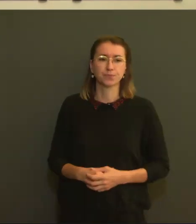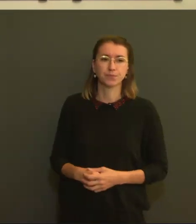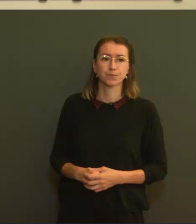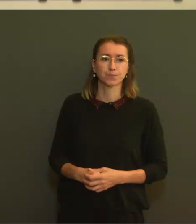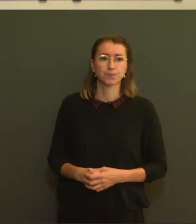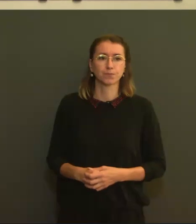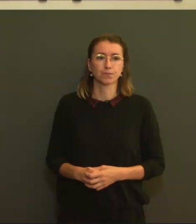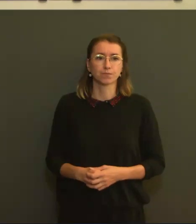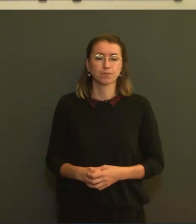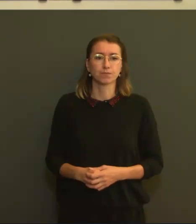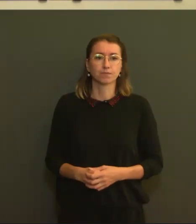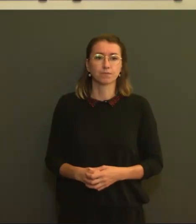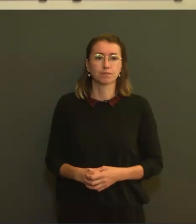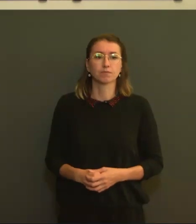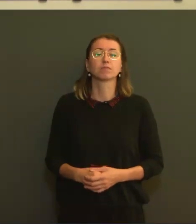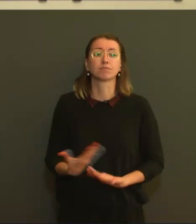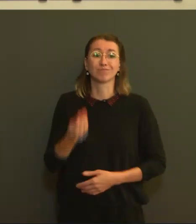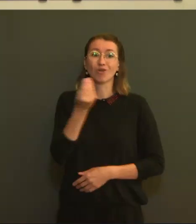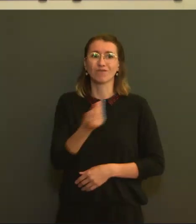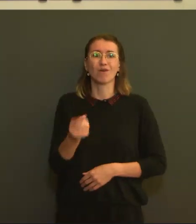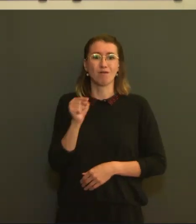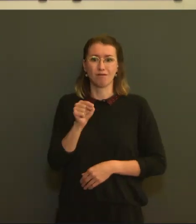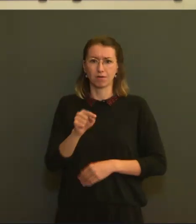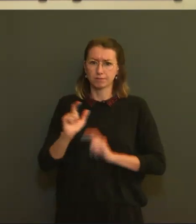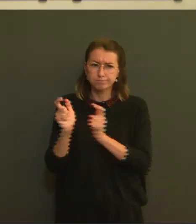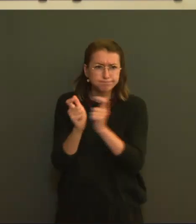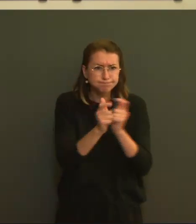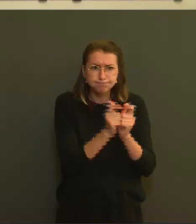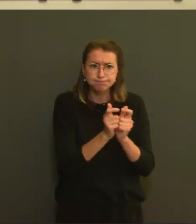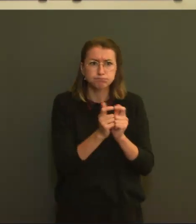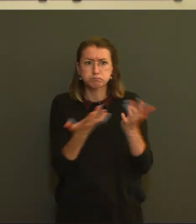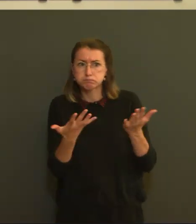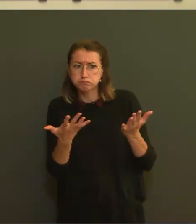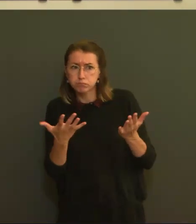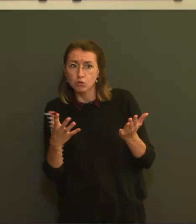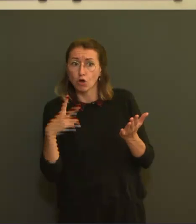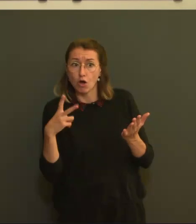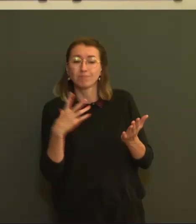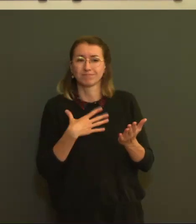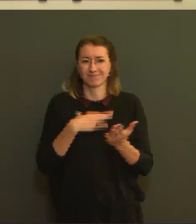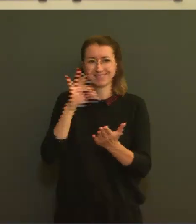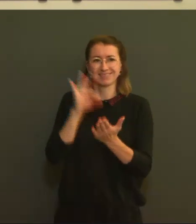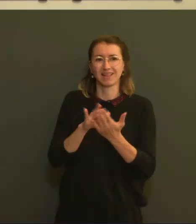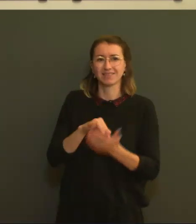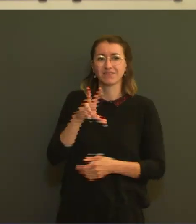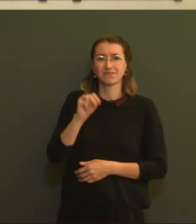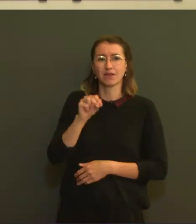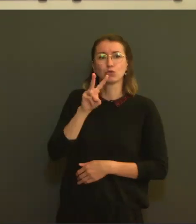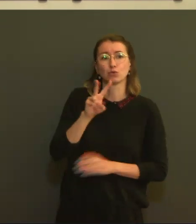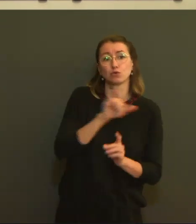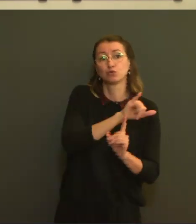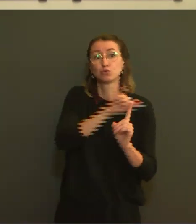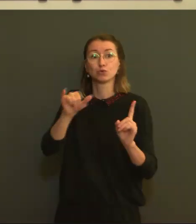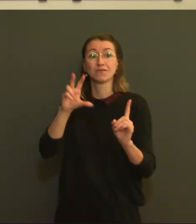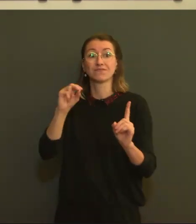des enfants ont été diagnostiqués, comme pour les adultes, dans la semaine du 22 au 28 mars 2020. C'est montré